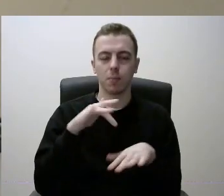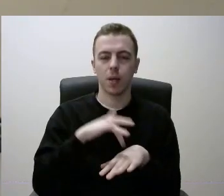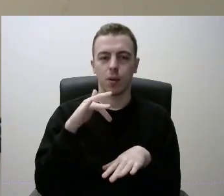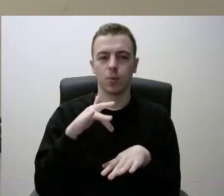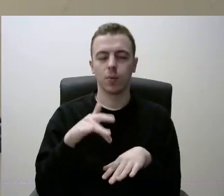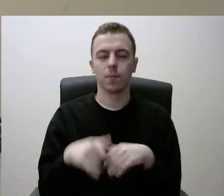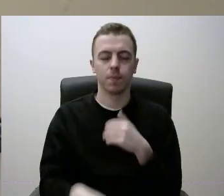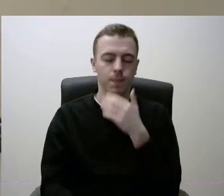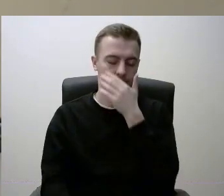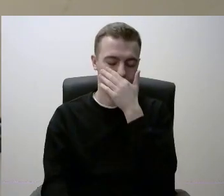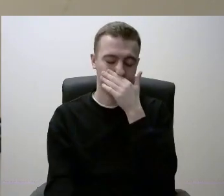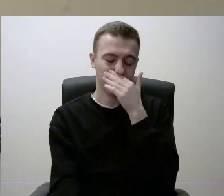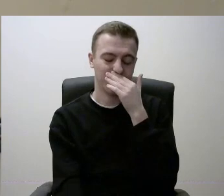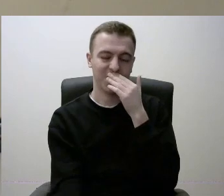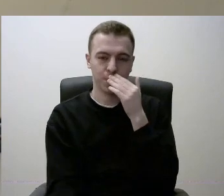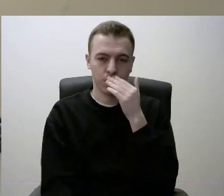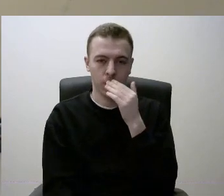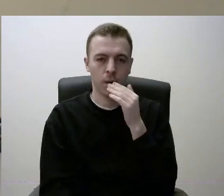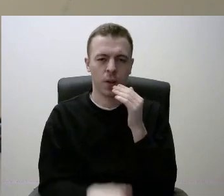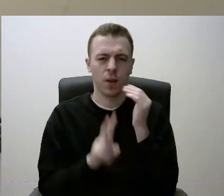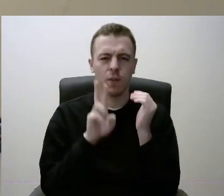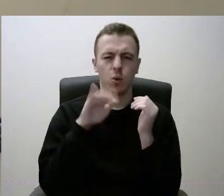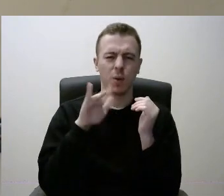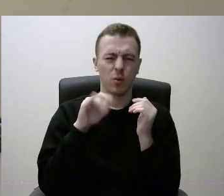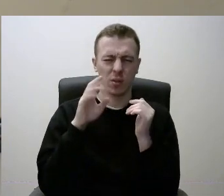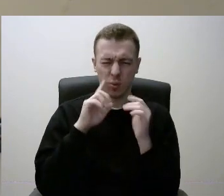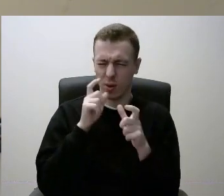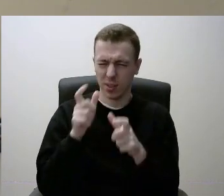Taip, ponė Grubliauskai, jūs norit replikos?